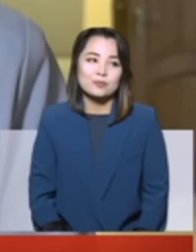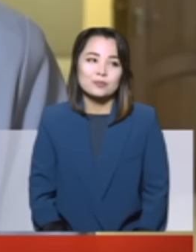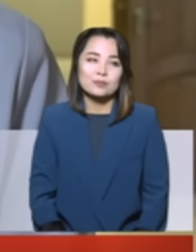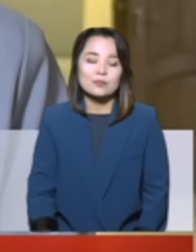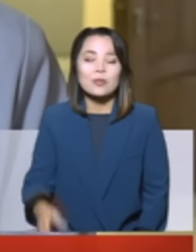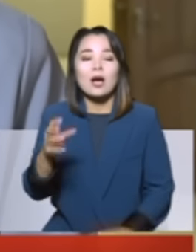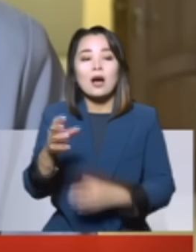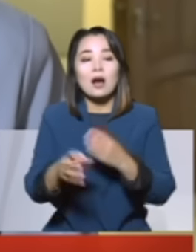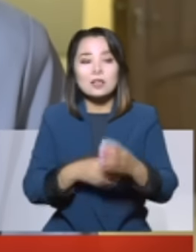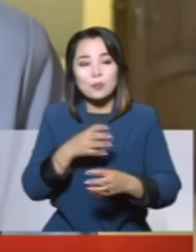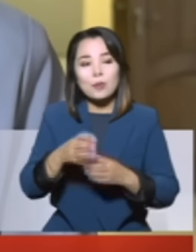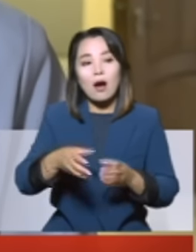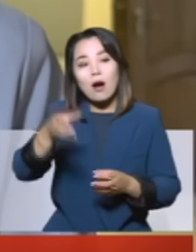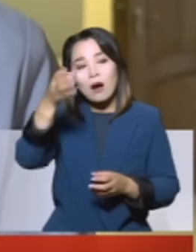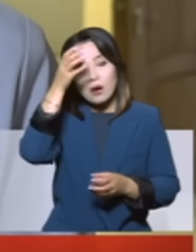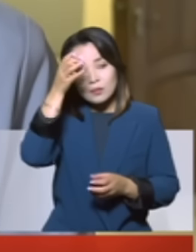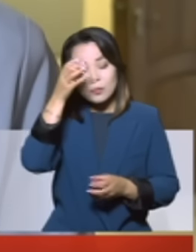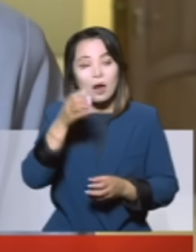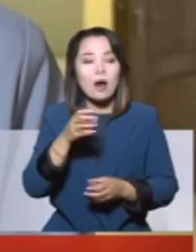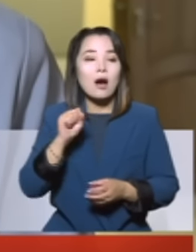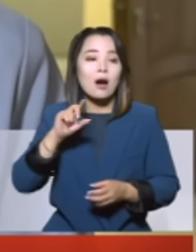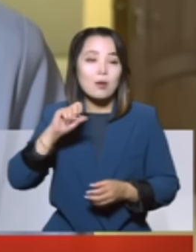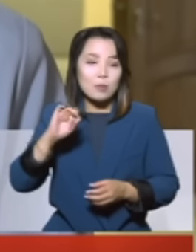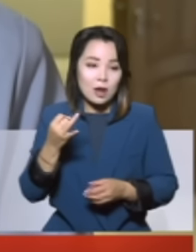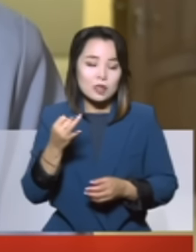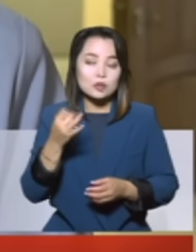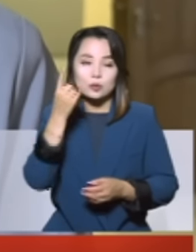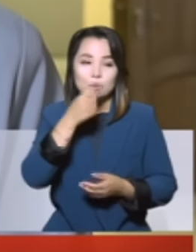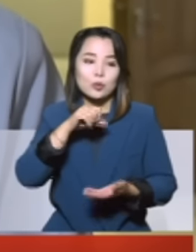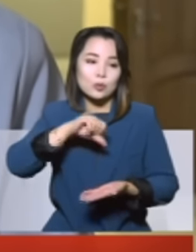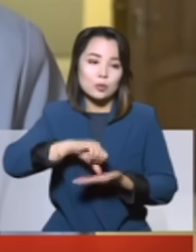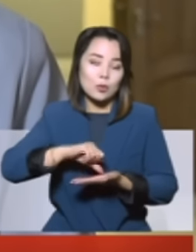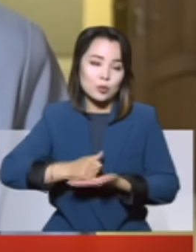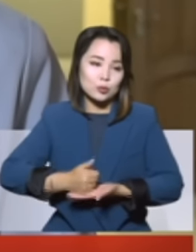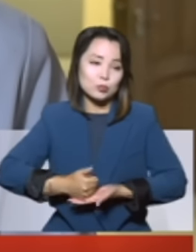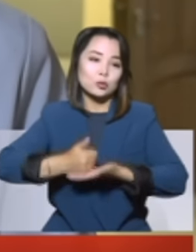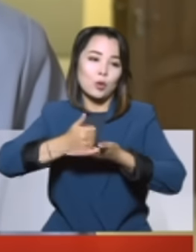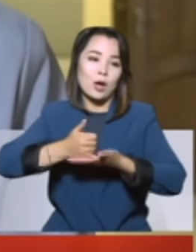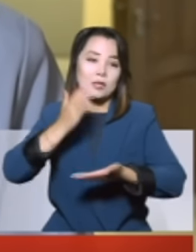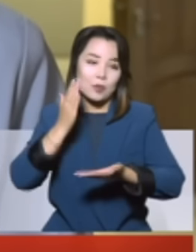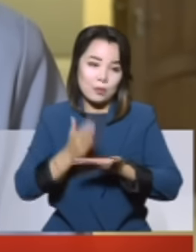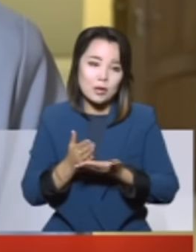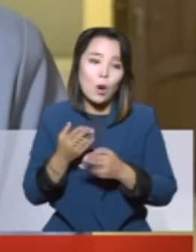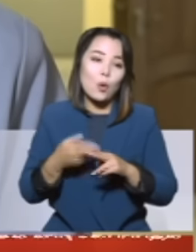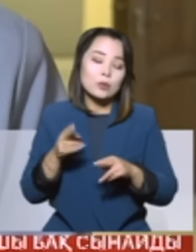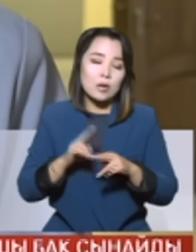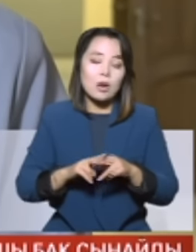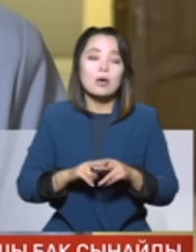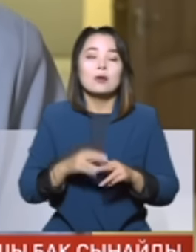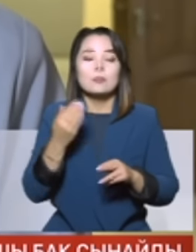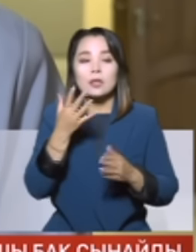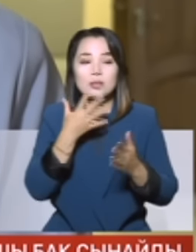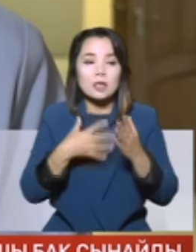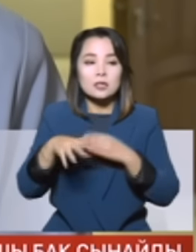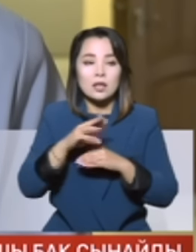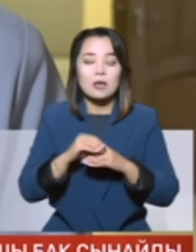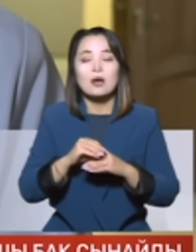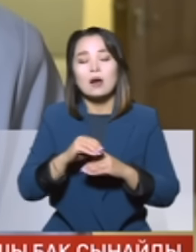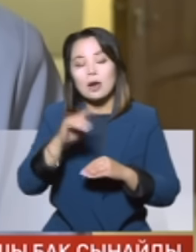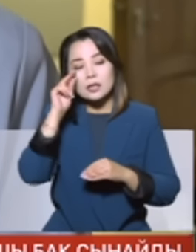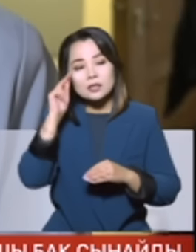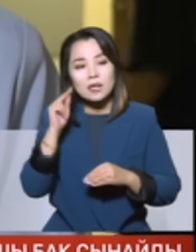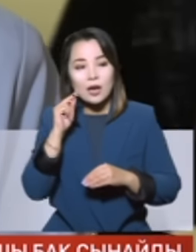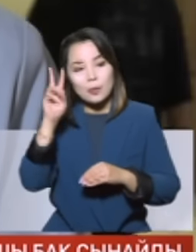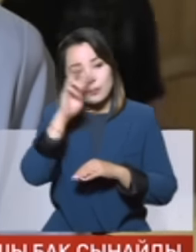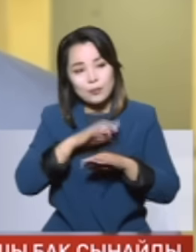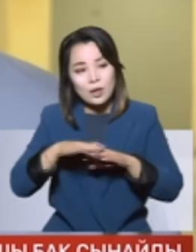Әлемнің ғалымдары Абайды Конфуцийден де жоғары қояды. Өйткені сол Конфуциймен бүкіл Қытай мемлекеті